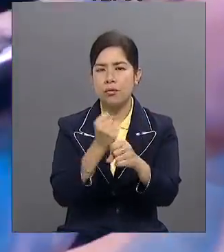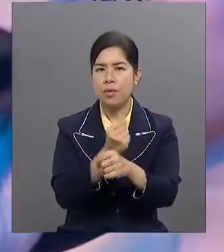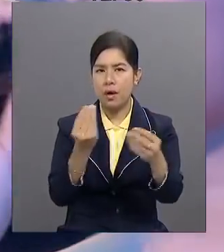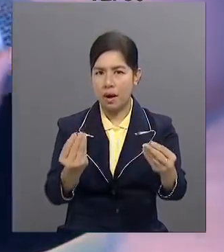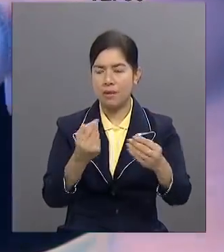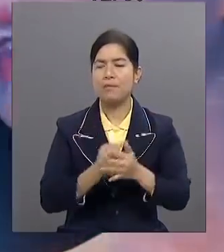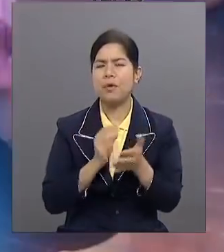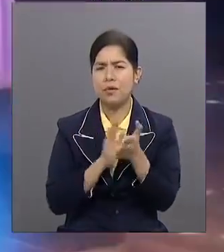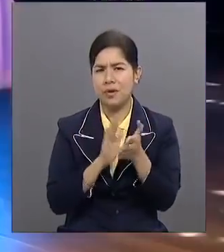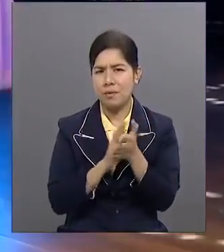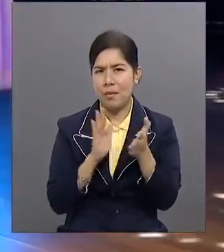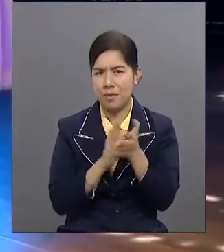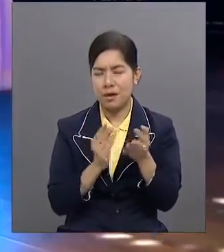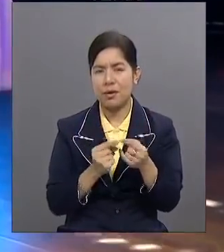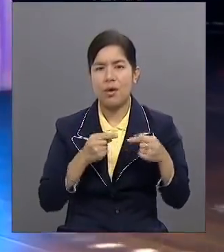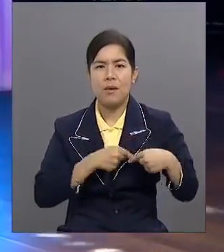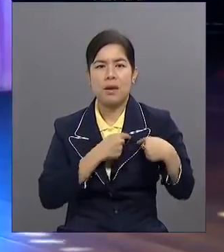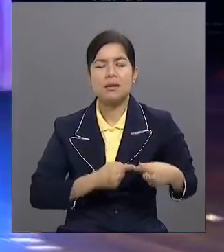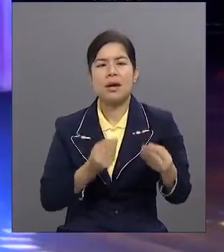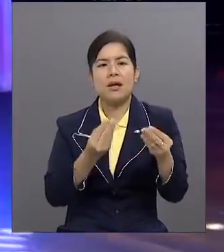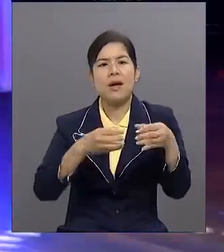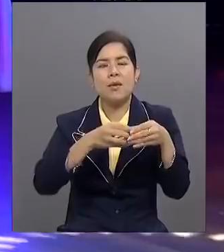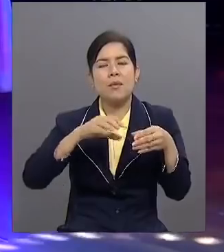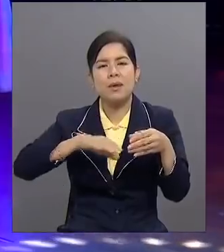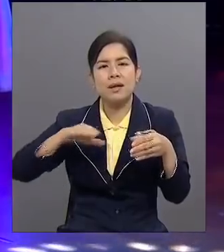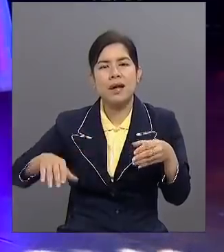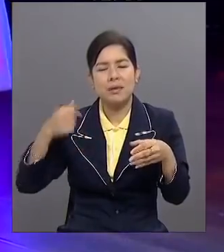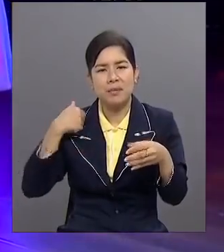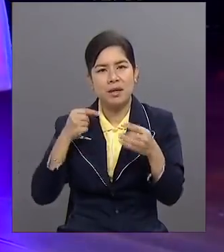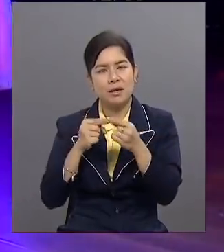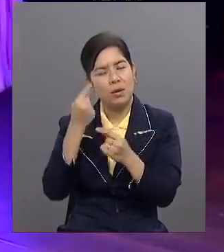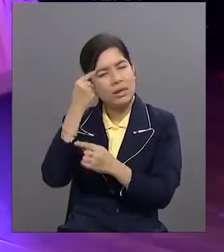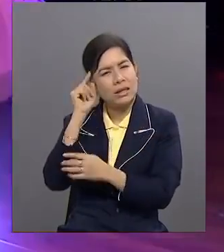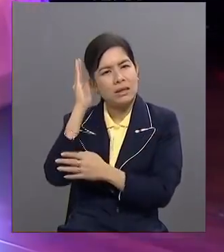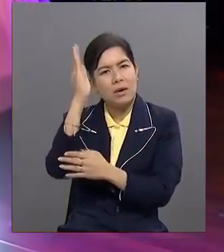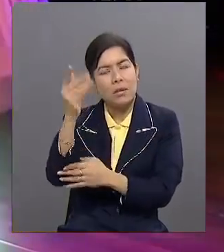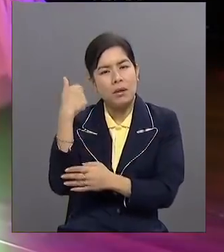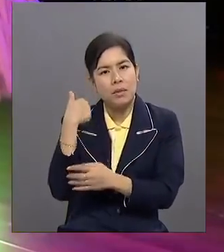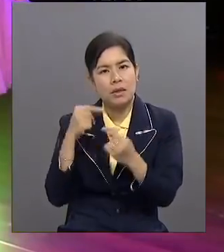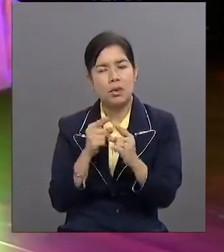บมือก็เป็นกำลังใจเติมพลังให้เยาวชนเหล่านี้เดินตามความฝัน